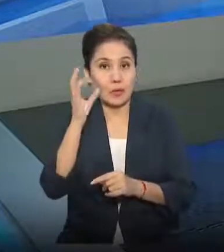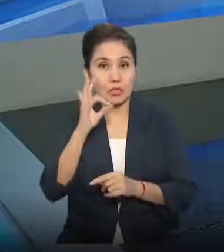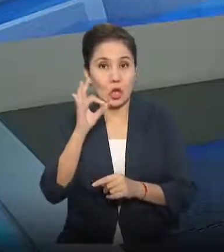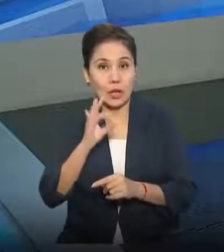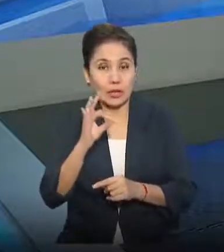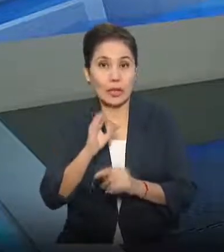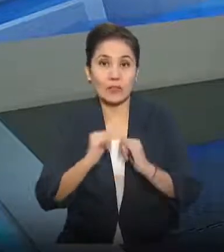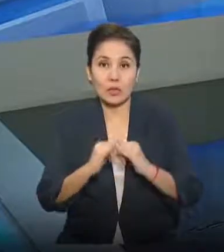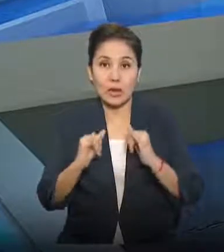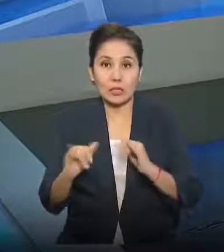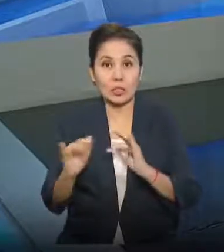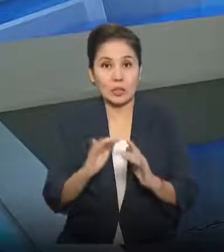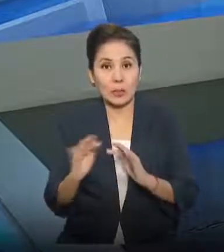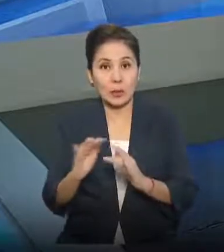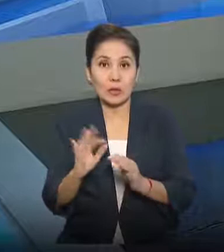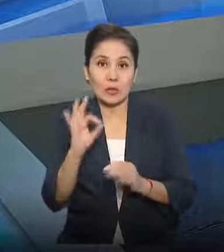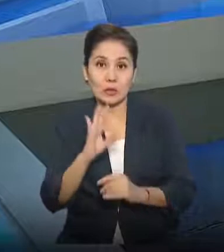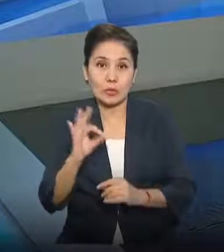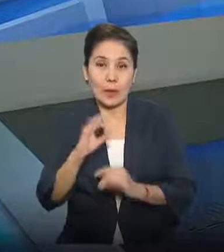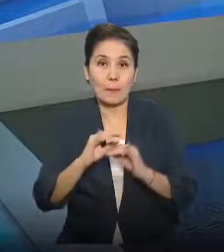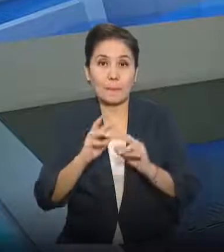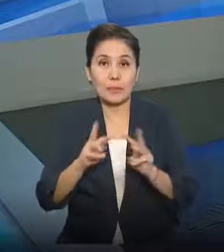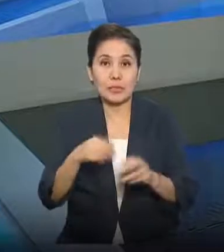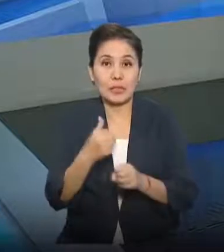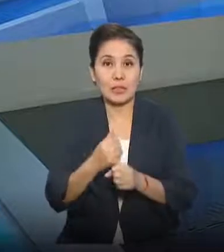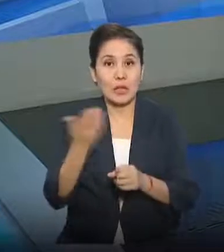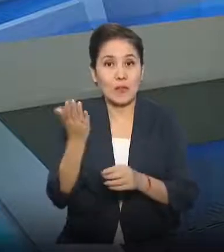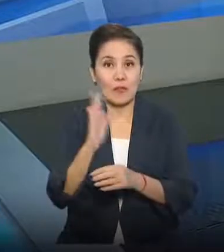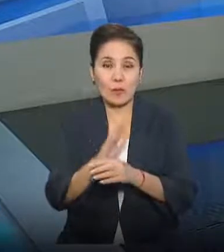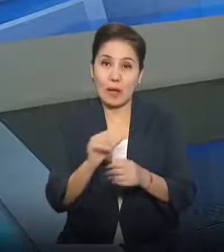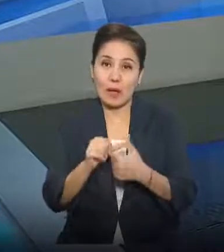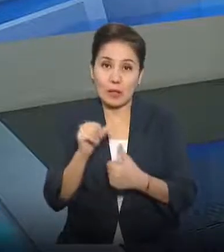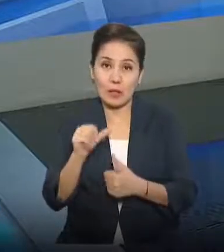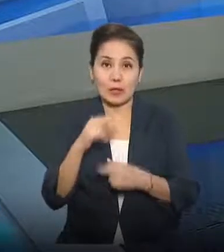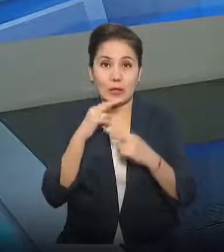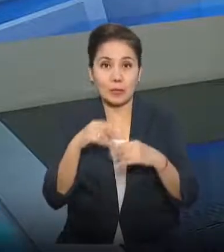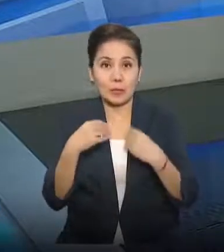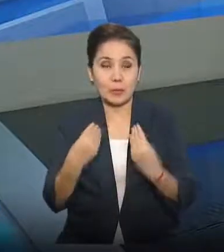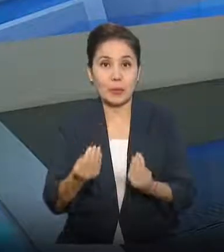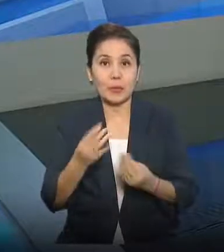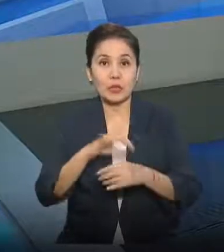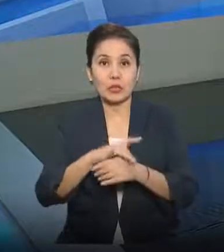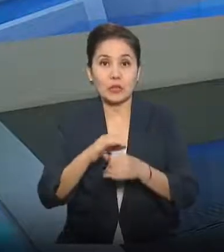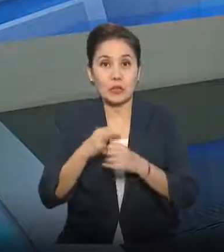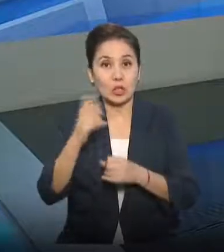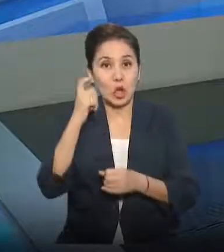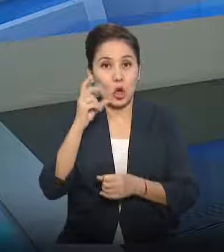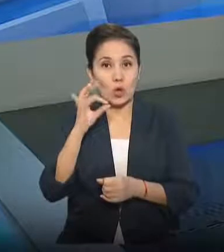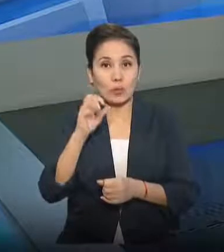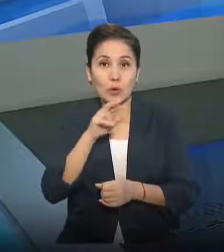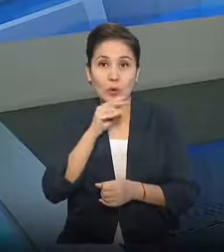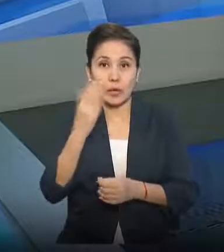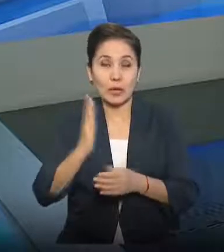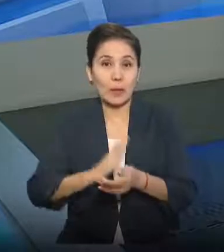сахаларына рвачылендіріш чара тәдбірлері тоғырыстаге президент фарманы алақыда ахамият кәсіп етмақты. Ташкент вилаяты хакимлігіде